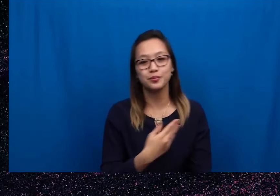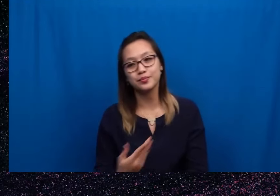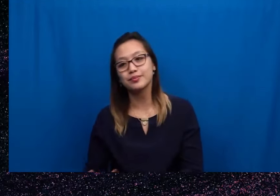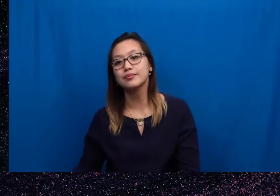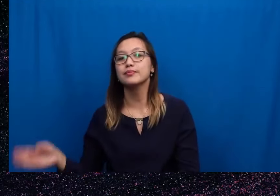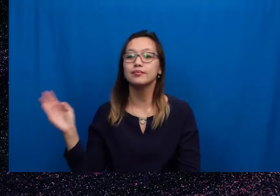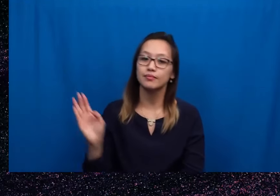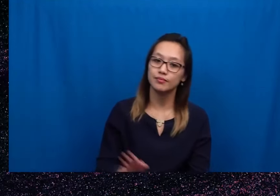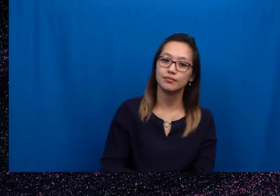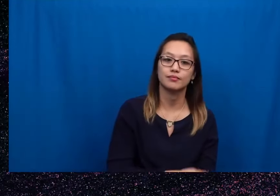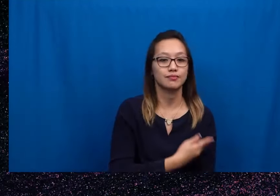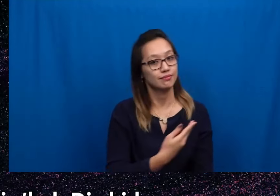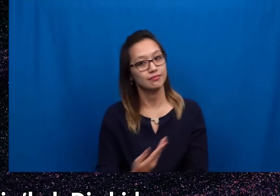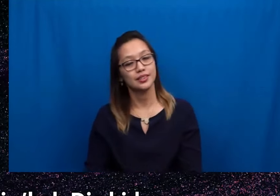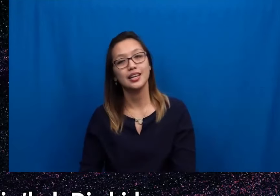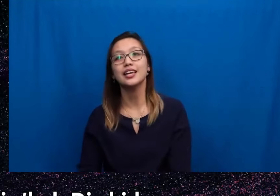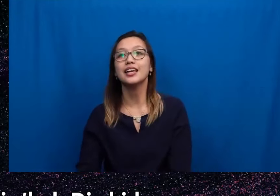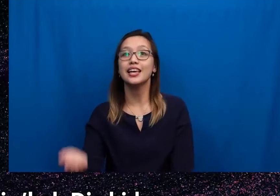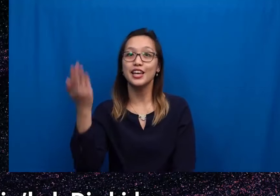hidup.